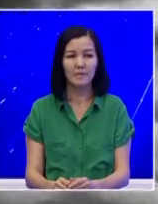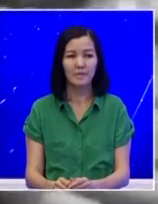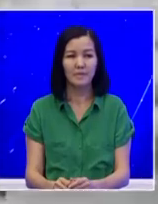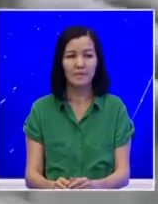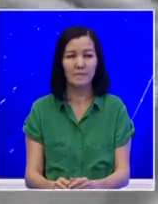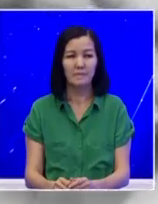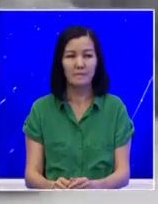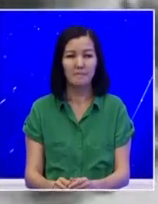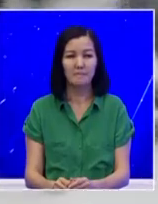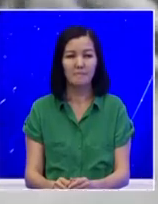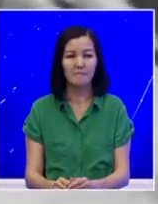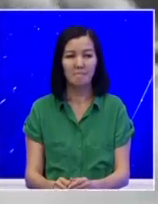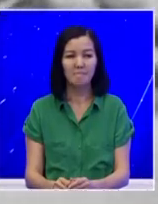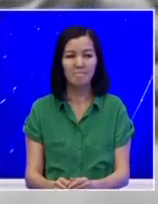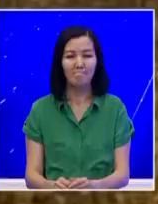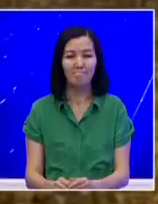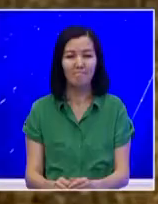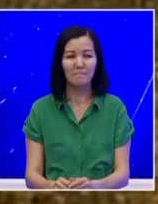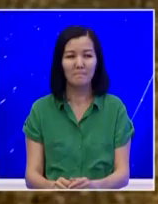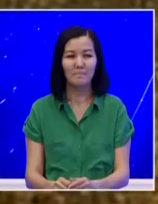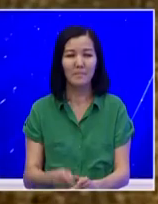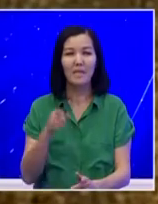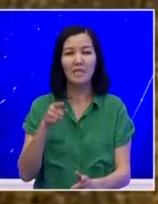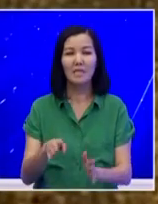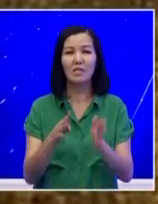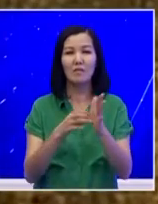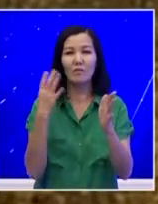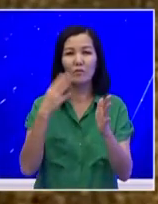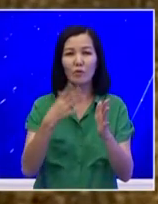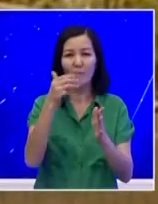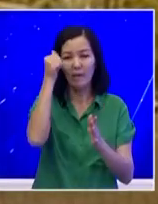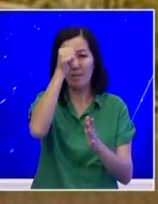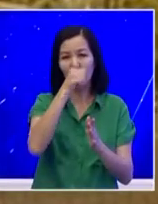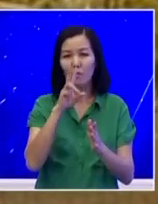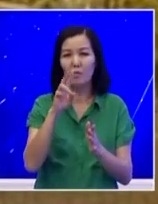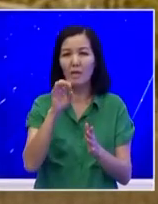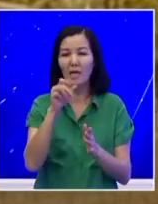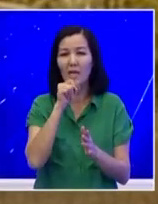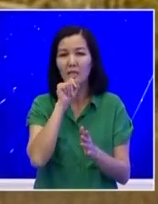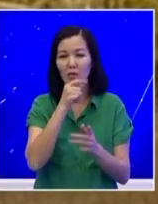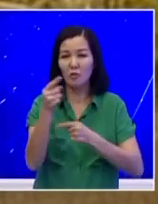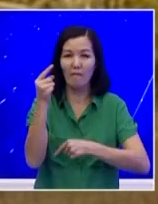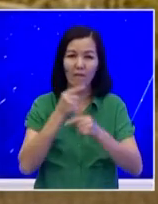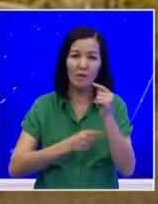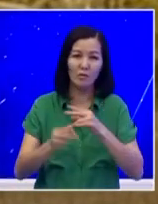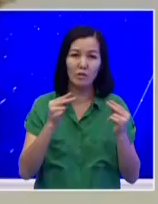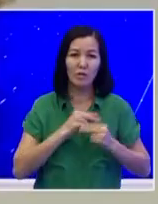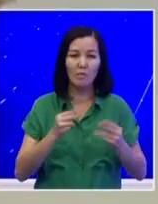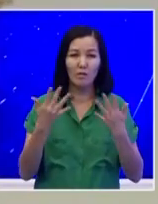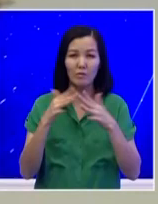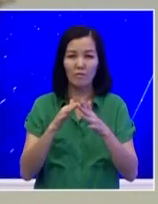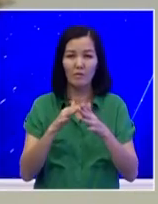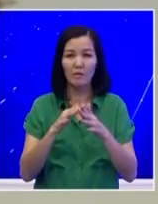праздник сединою на висках. В 1945 году Николай Кононенко вернулся и работал в пригородном